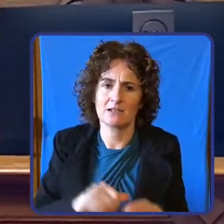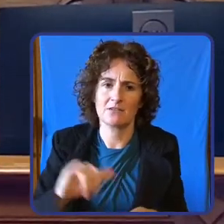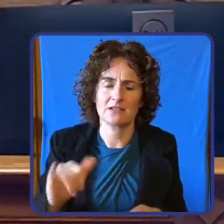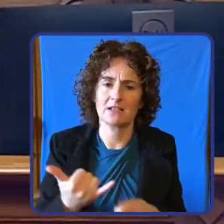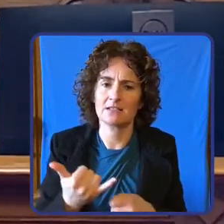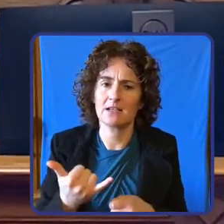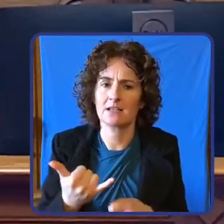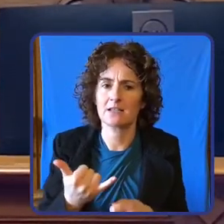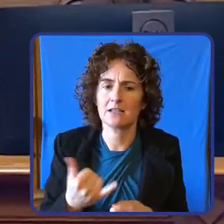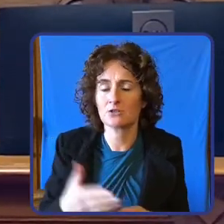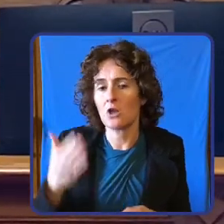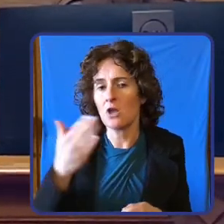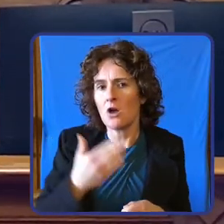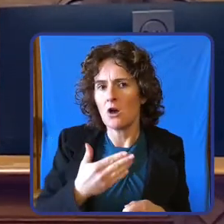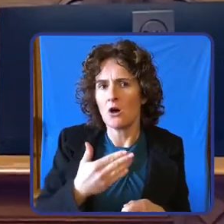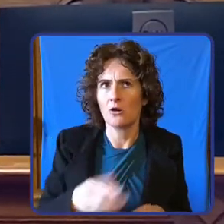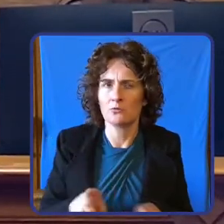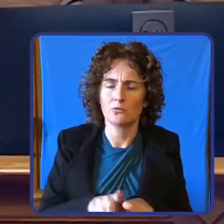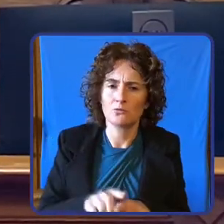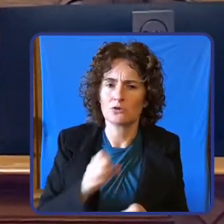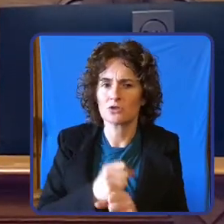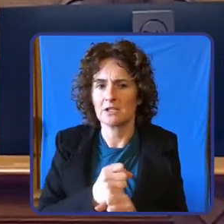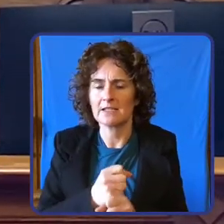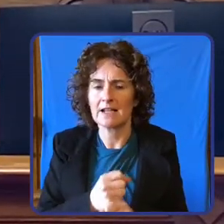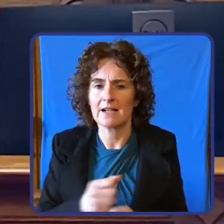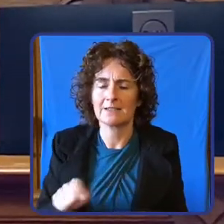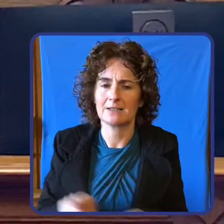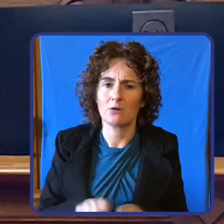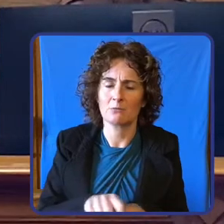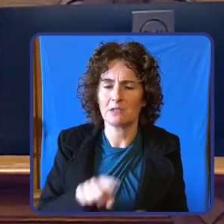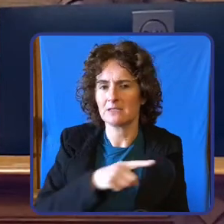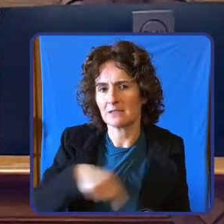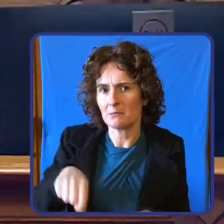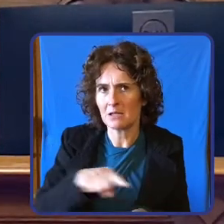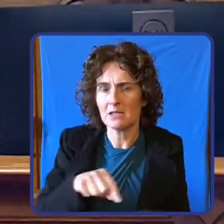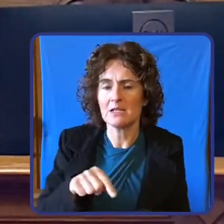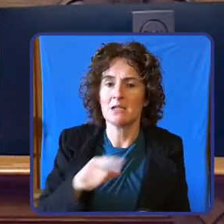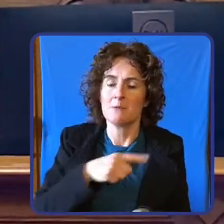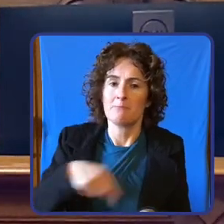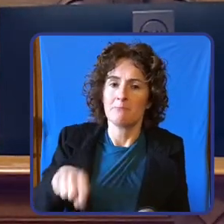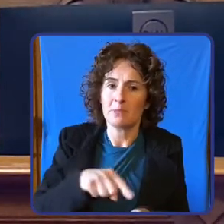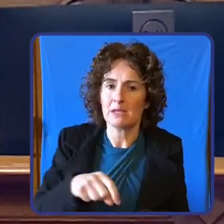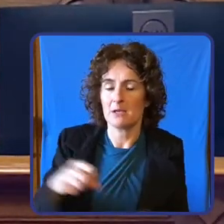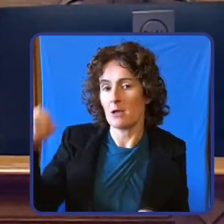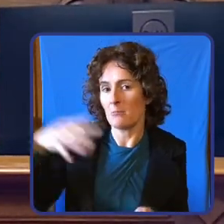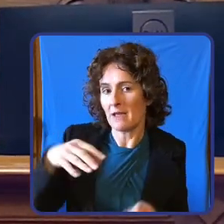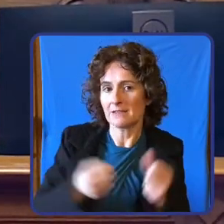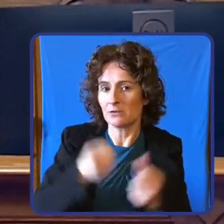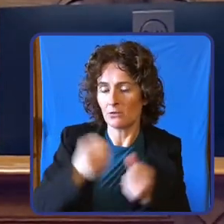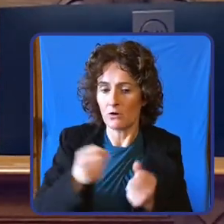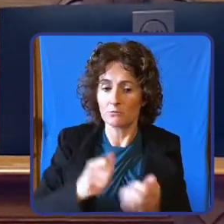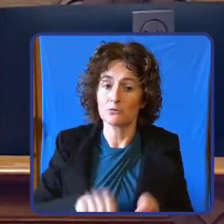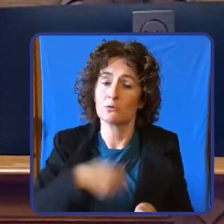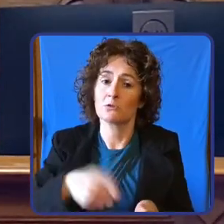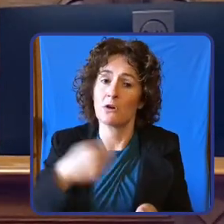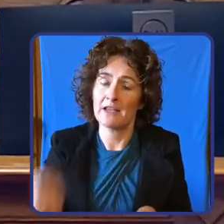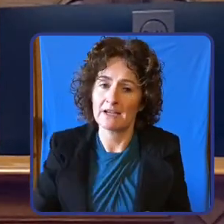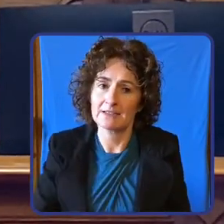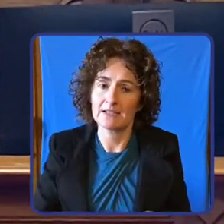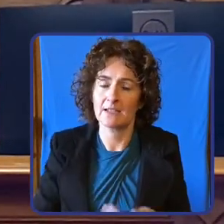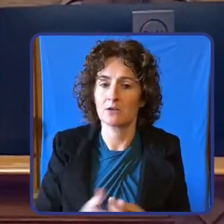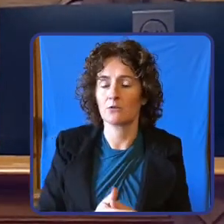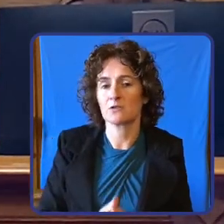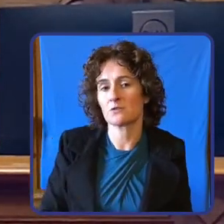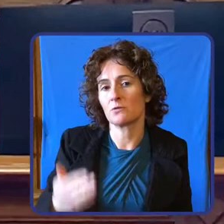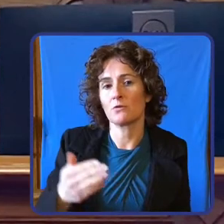tették volna, mint mi, hogy egy mentőautót adományoztunk annak a dandárnak, ahol egyébként az ukrajnai magyarok is harcolnak. Ha ezt tette